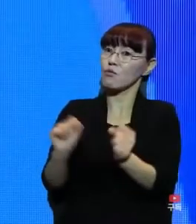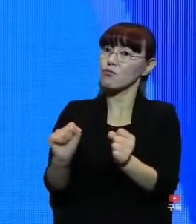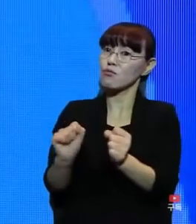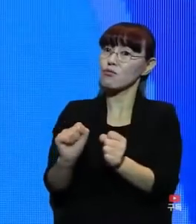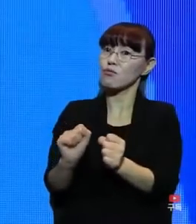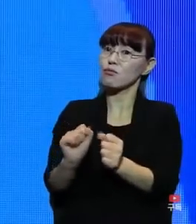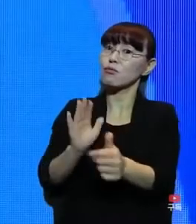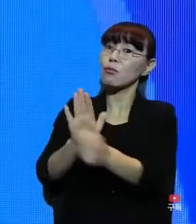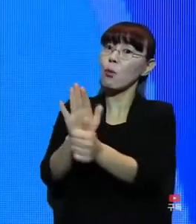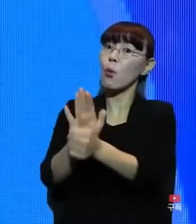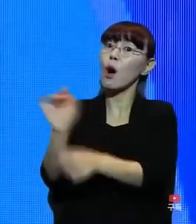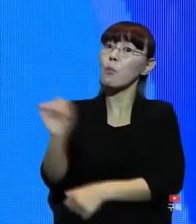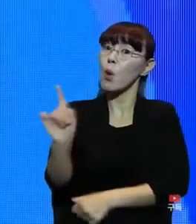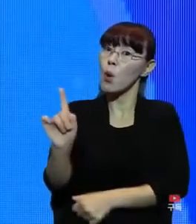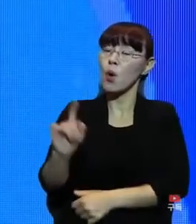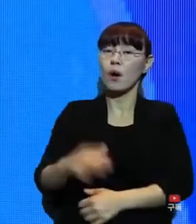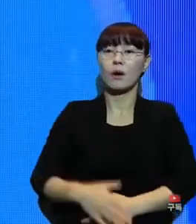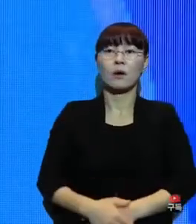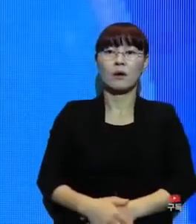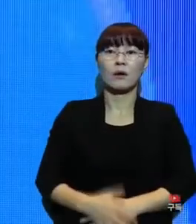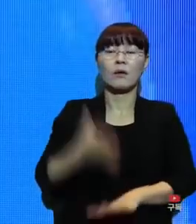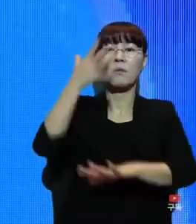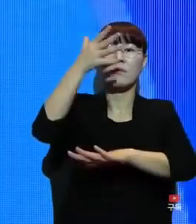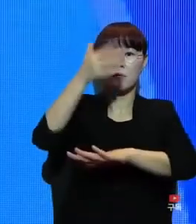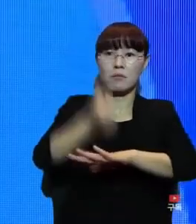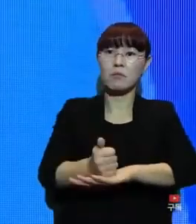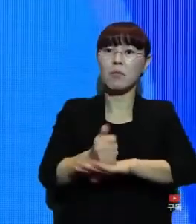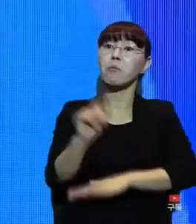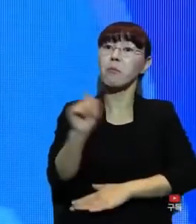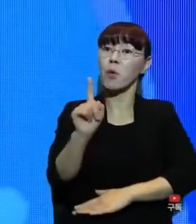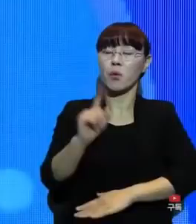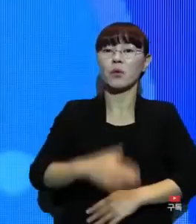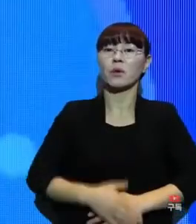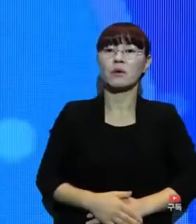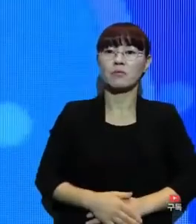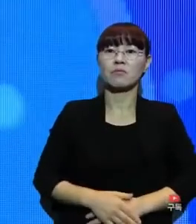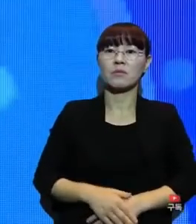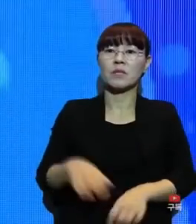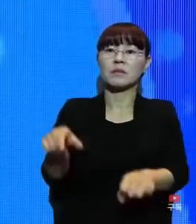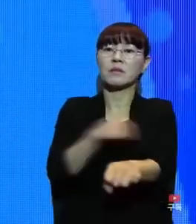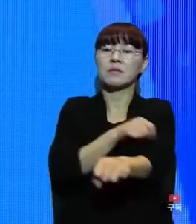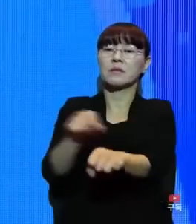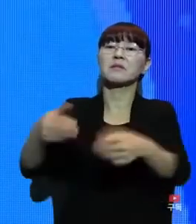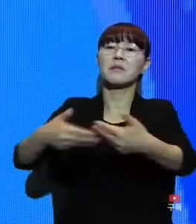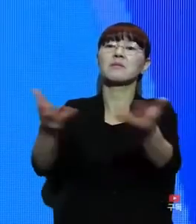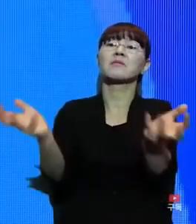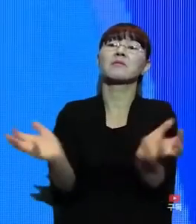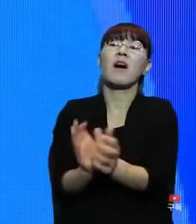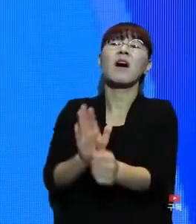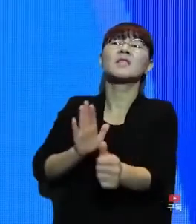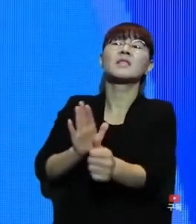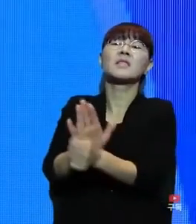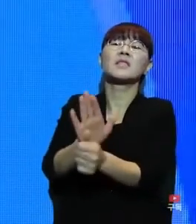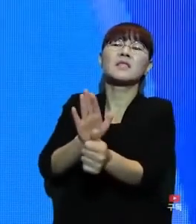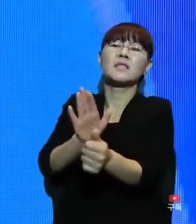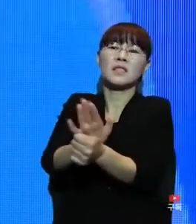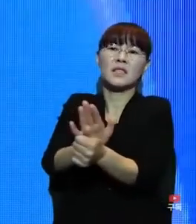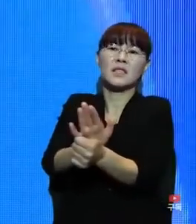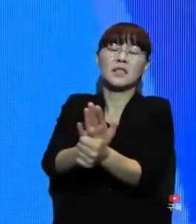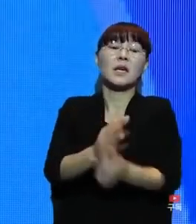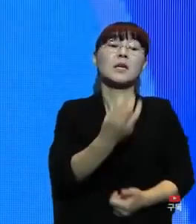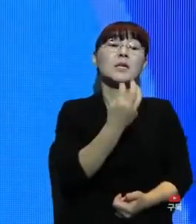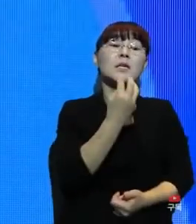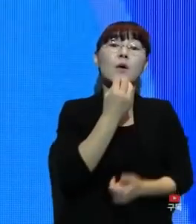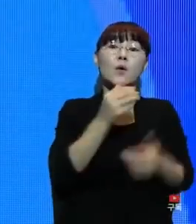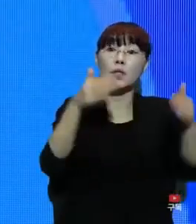했을까요 결론적으로 말씀드리면 특정 정당의 모호한 gg 의 결과는 수도권